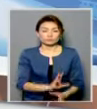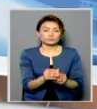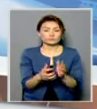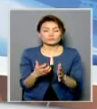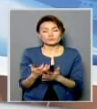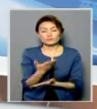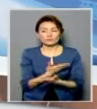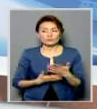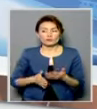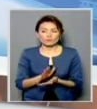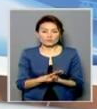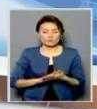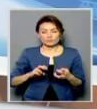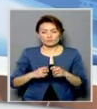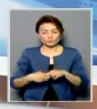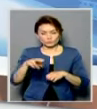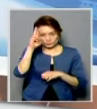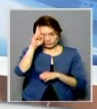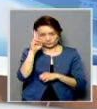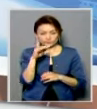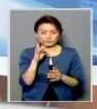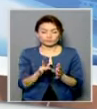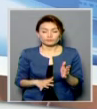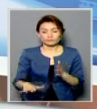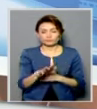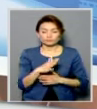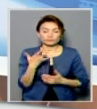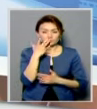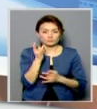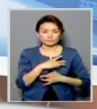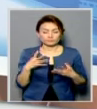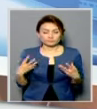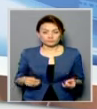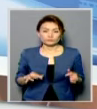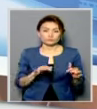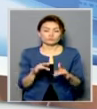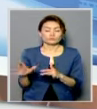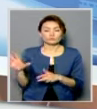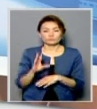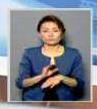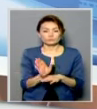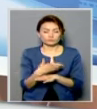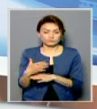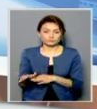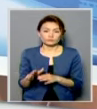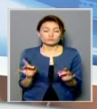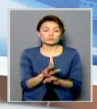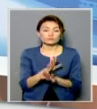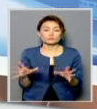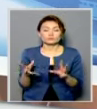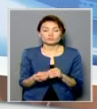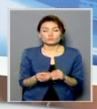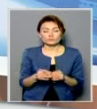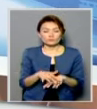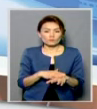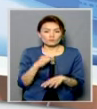Нехватка общественных уборных – проблема, с которой сталкиваются горожане во время праздничных мероприятий, вечерних прогулок или концертов, где